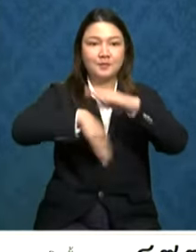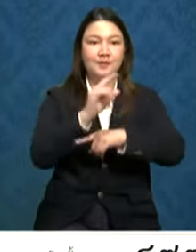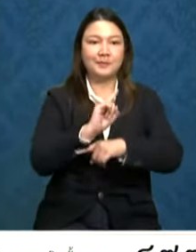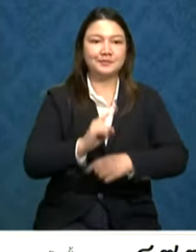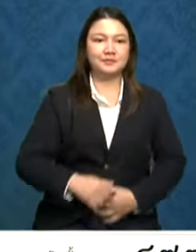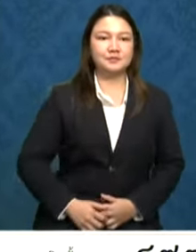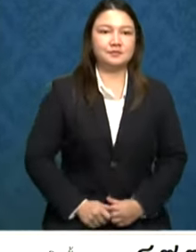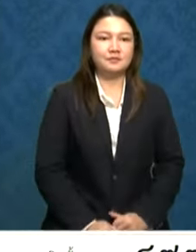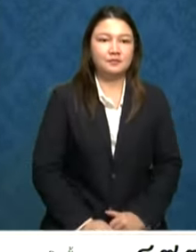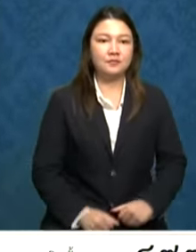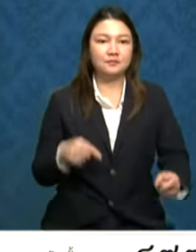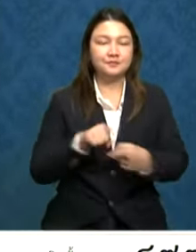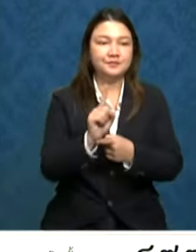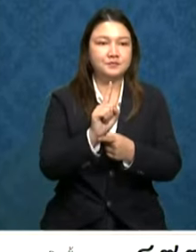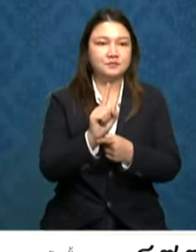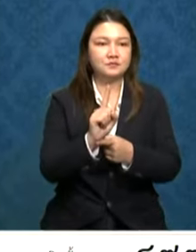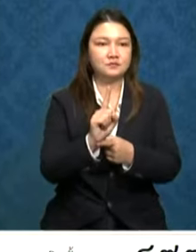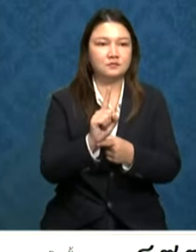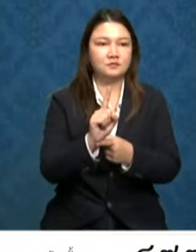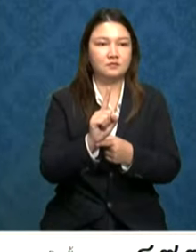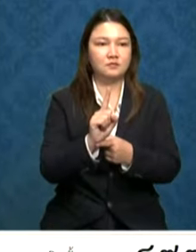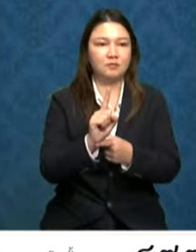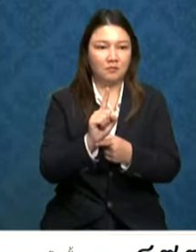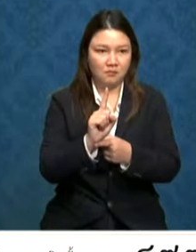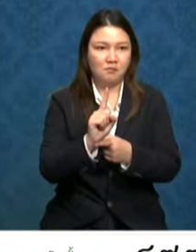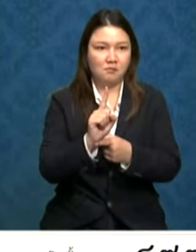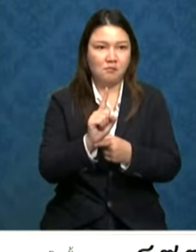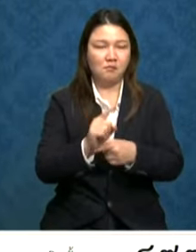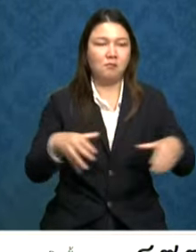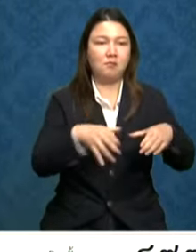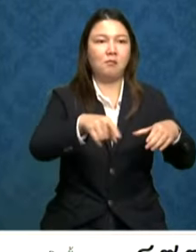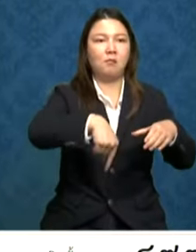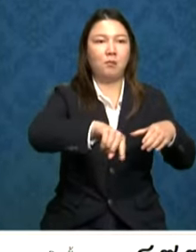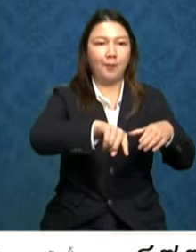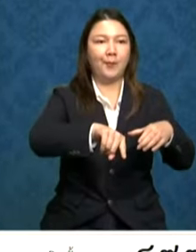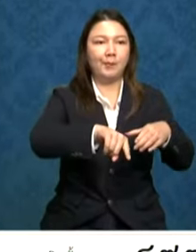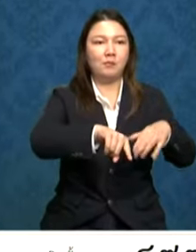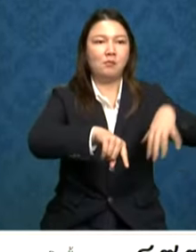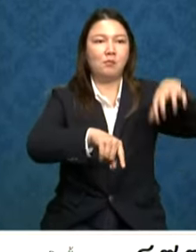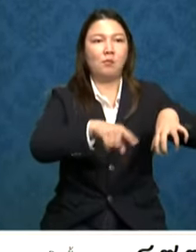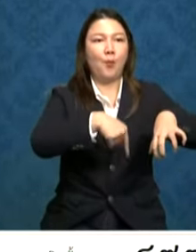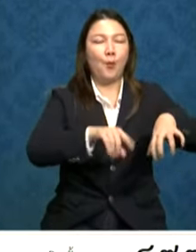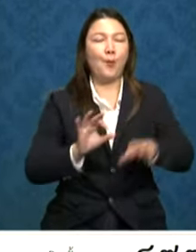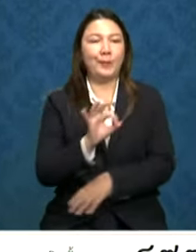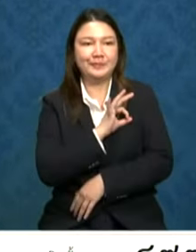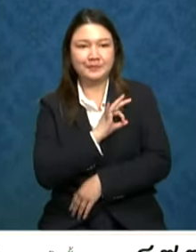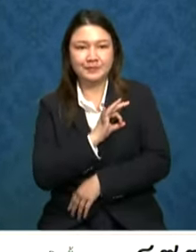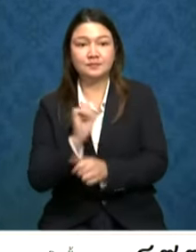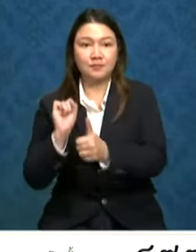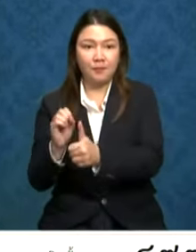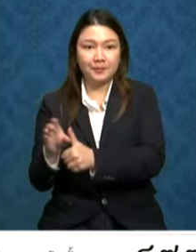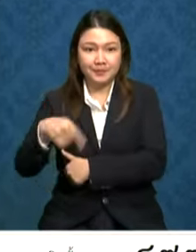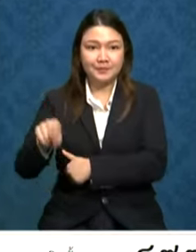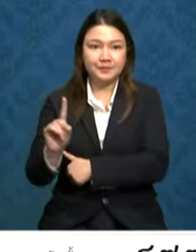พัฒนาซึ่งเป็นหน่วยงานที่เพื่อนสมาชิกนะครับทั้งผู้สงวนความเห็นแลก็ผู้แปร